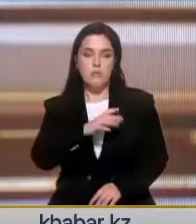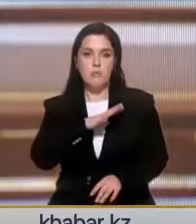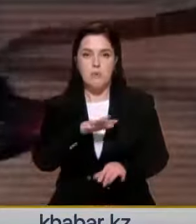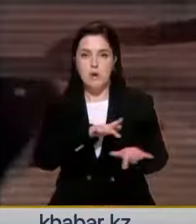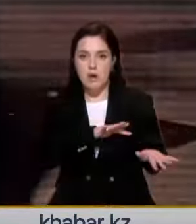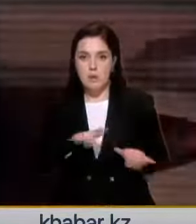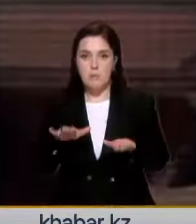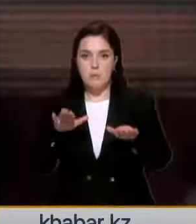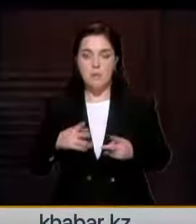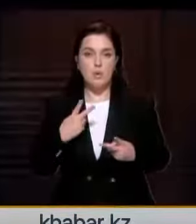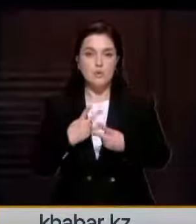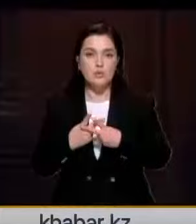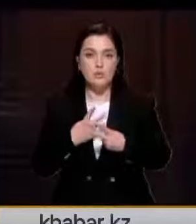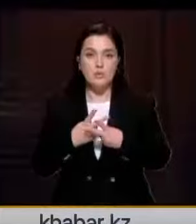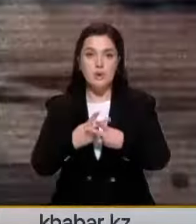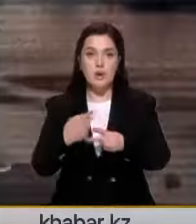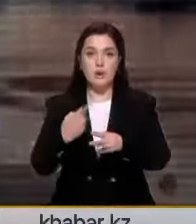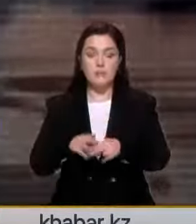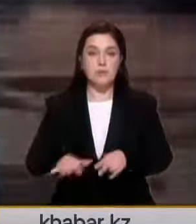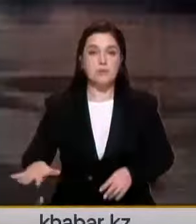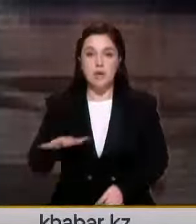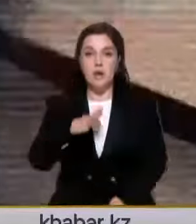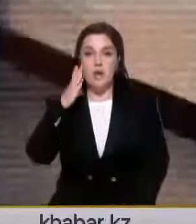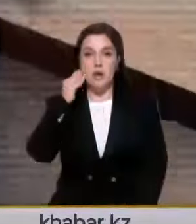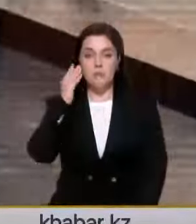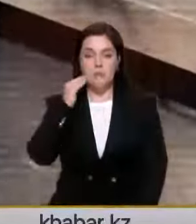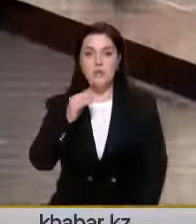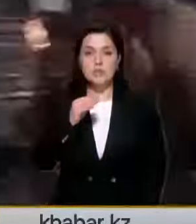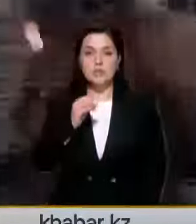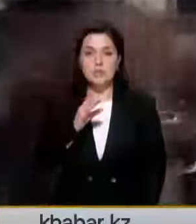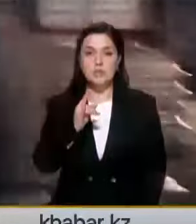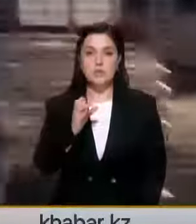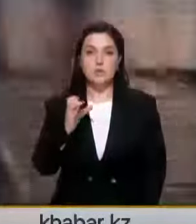местах лишения свободы в ходе которой на территории Алматинской